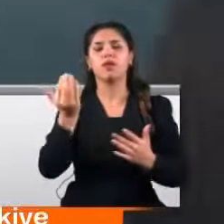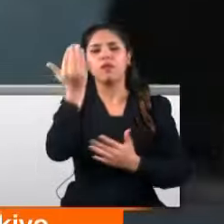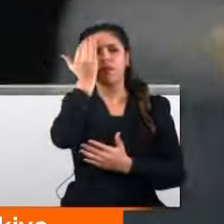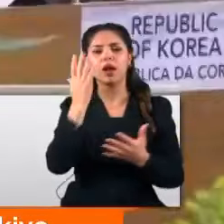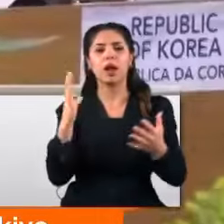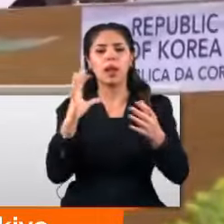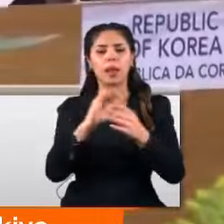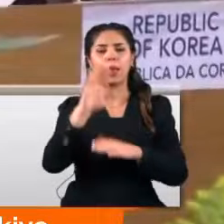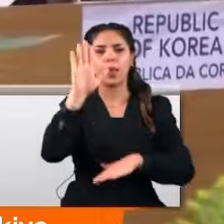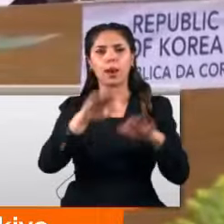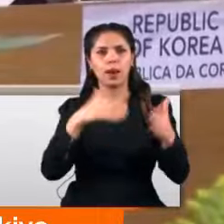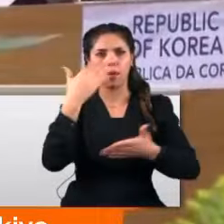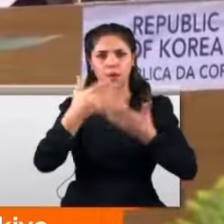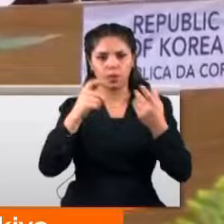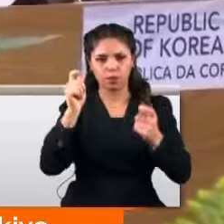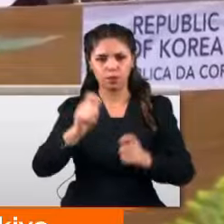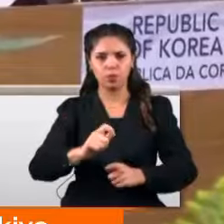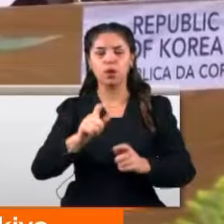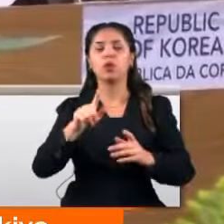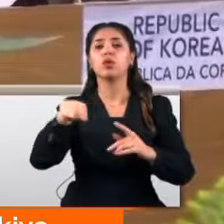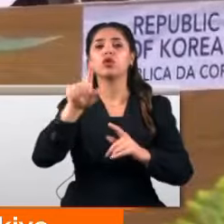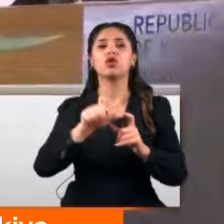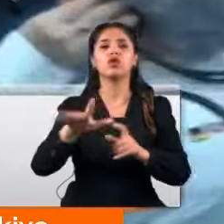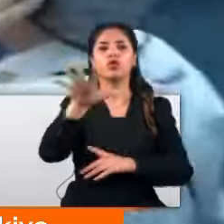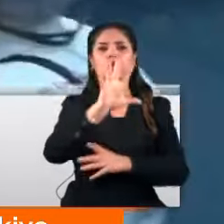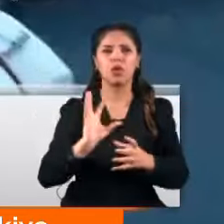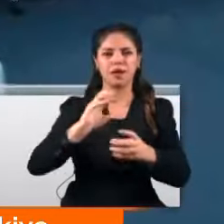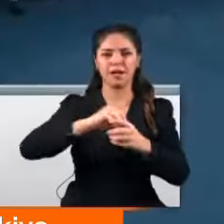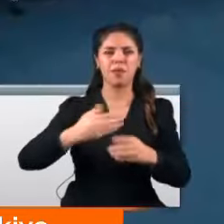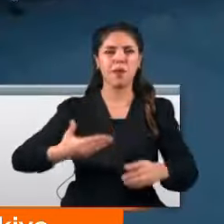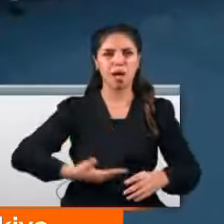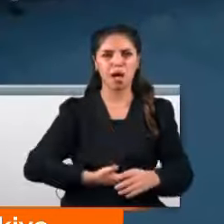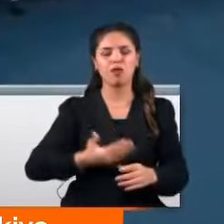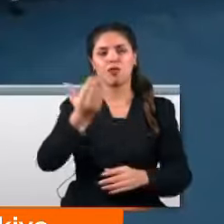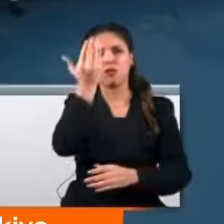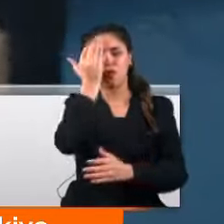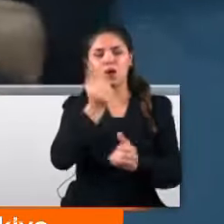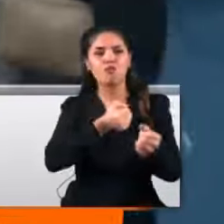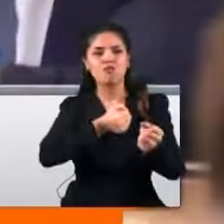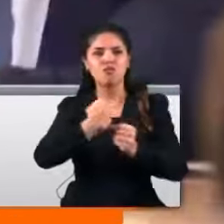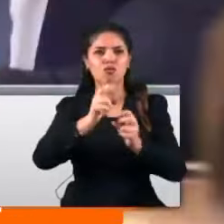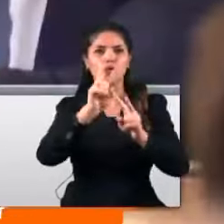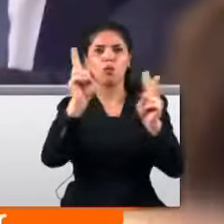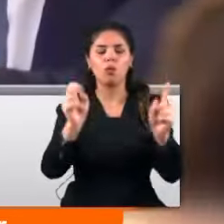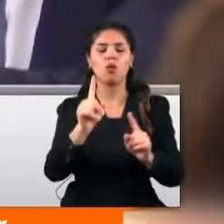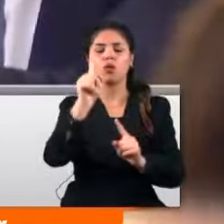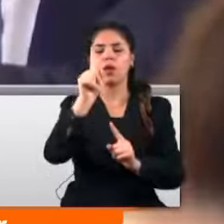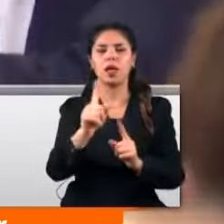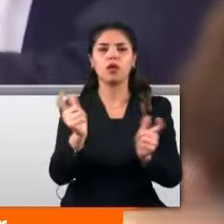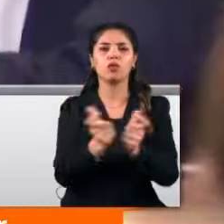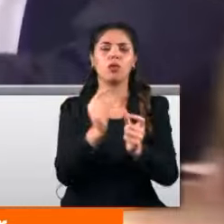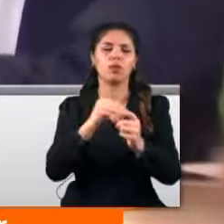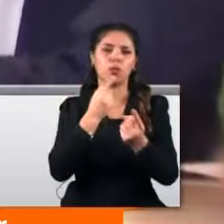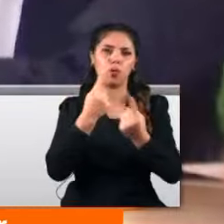tanıtımı yapıldı. İlk oturumda sosyal kapsayıcılıkla, açlık ve yoksullukla mücadele ele alındı.